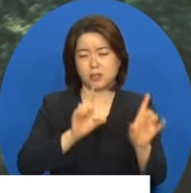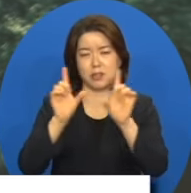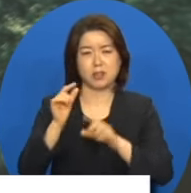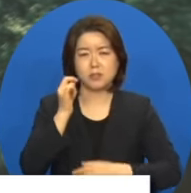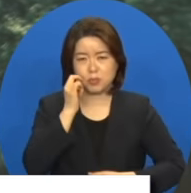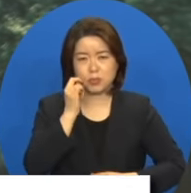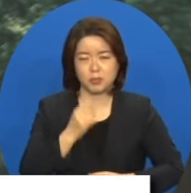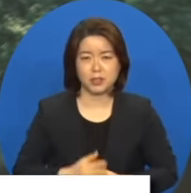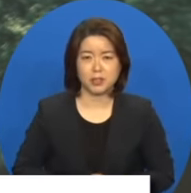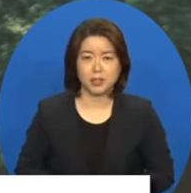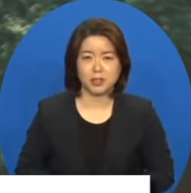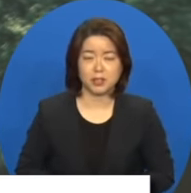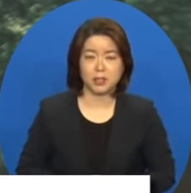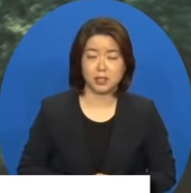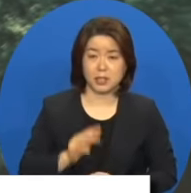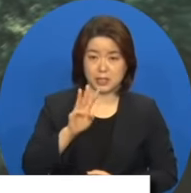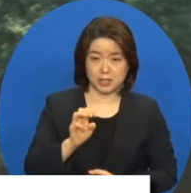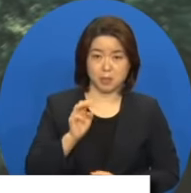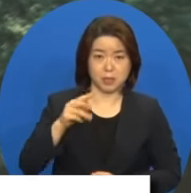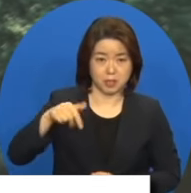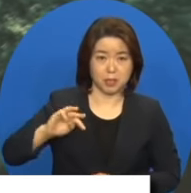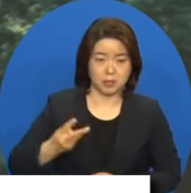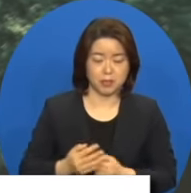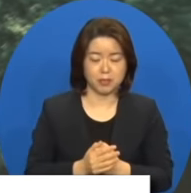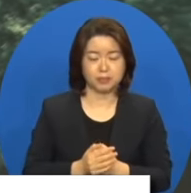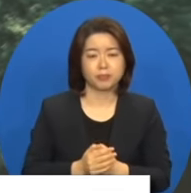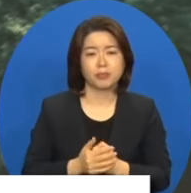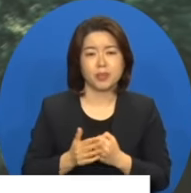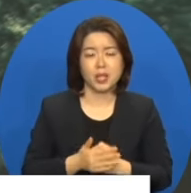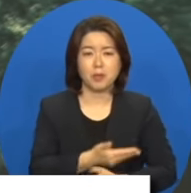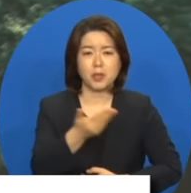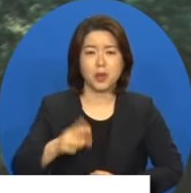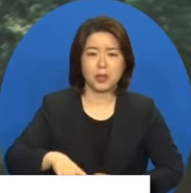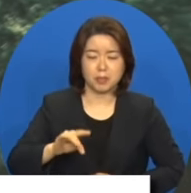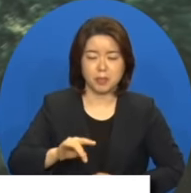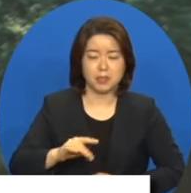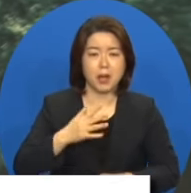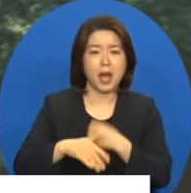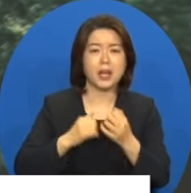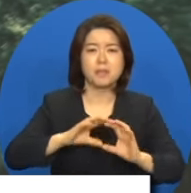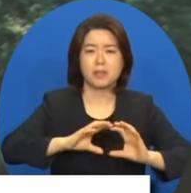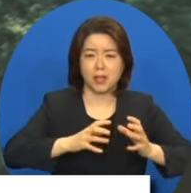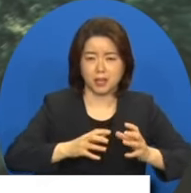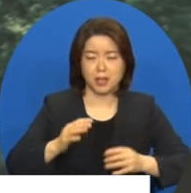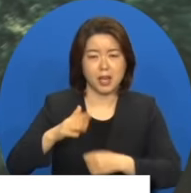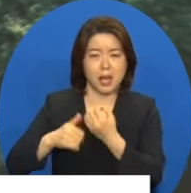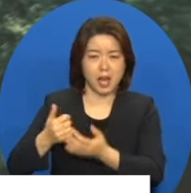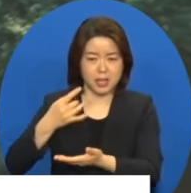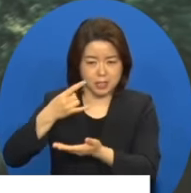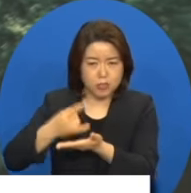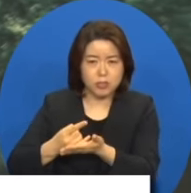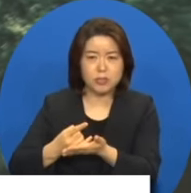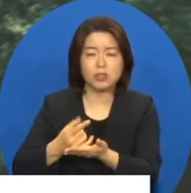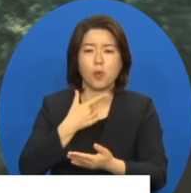못합니다. 33절에 그런즉 너희는 먼저 그의 나라와 그의 의를 구하라. 그리하면 이